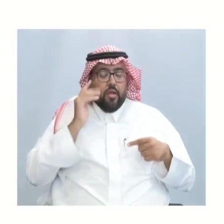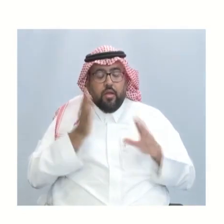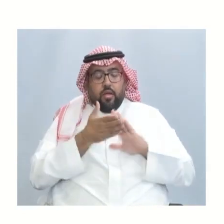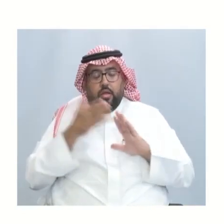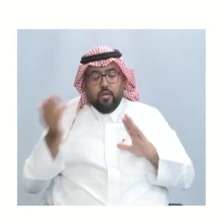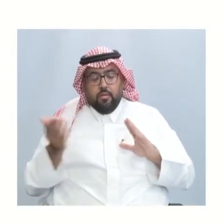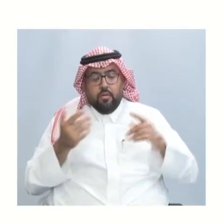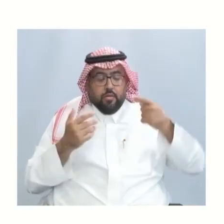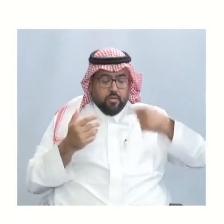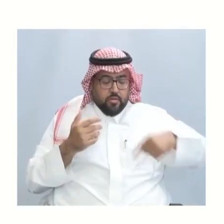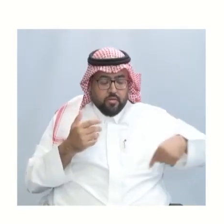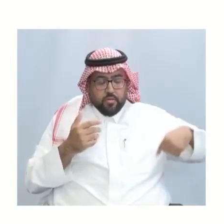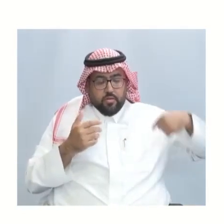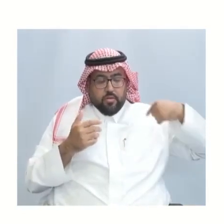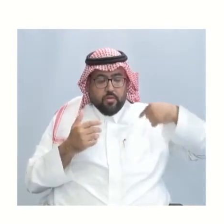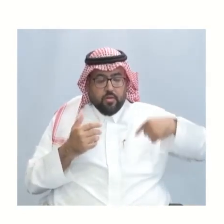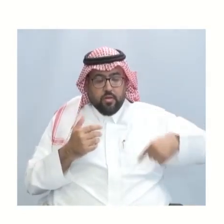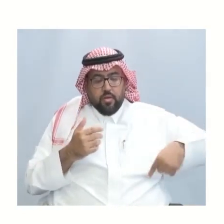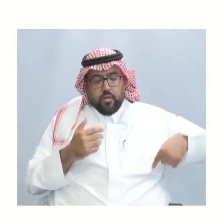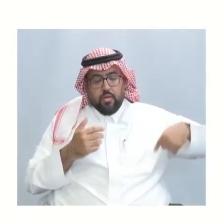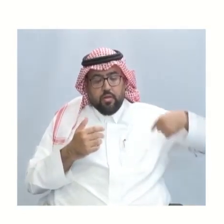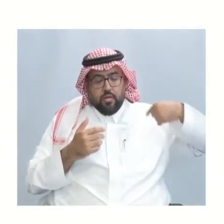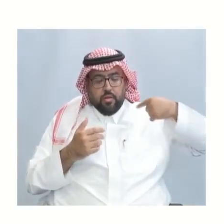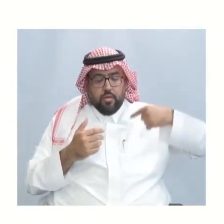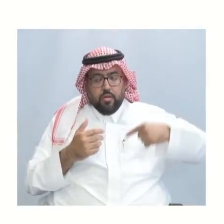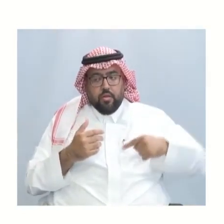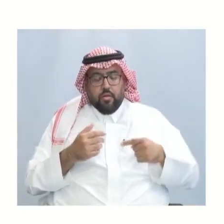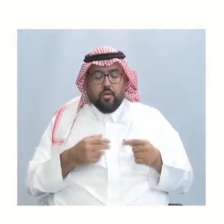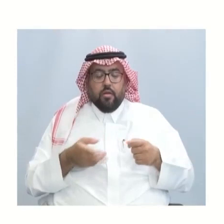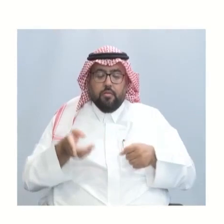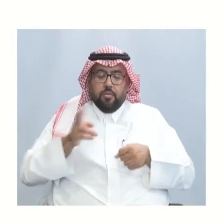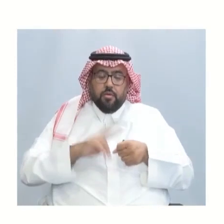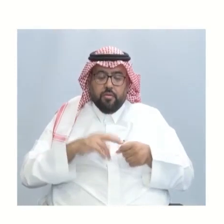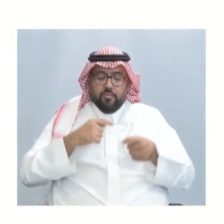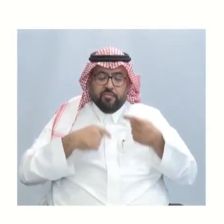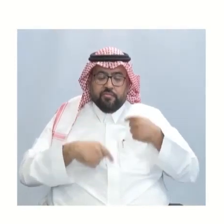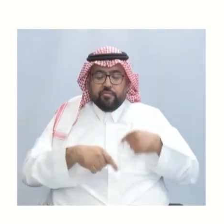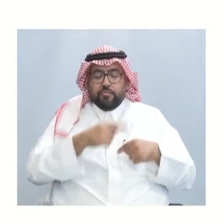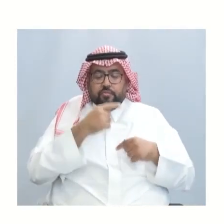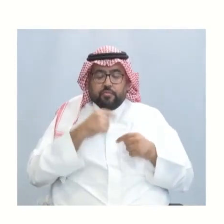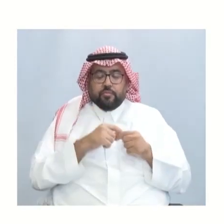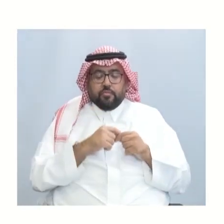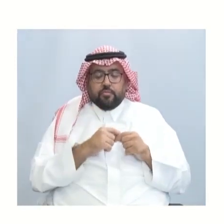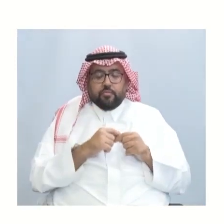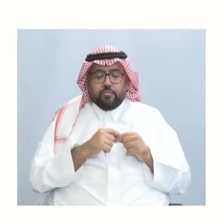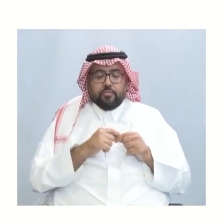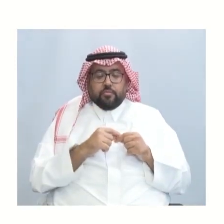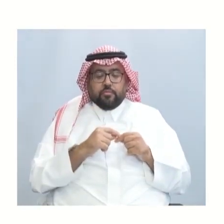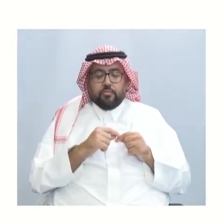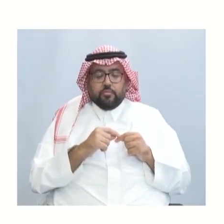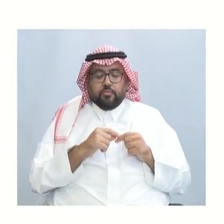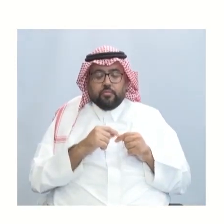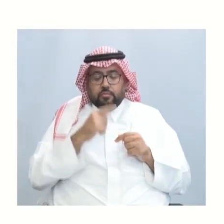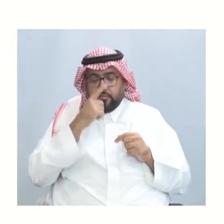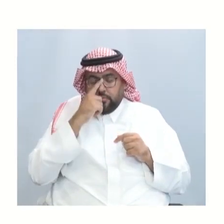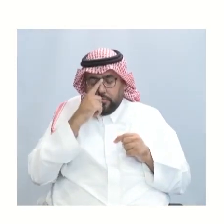مؤكسج يندفع الى البطين الايمن ثم ينتقل الى الريتين لتحدث عمليه تبادل الغازات يخرج الان الدم الغير